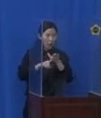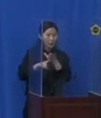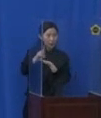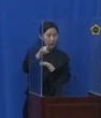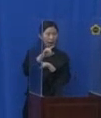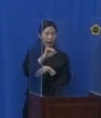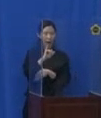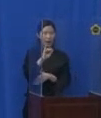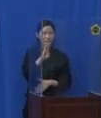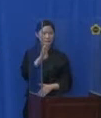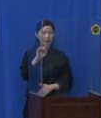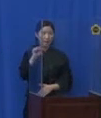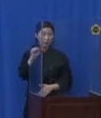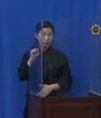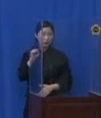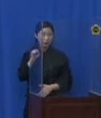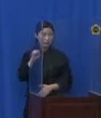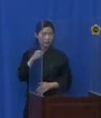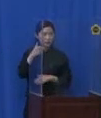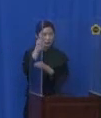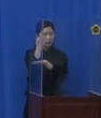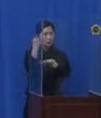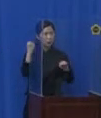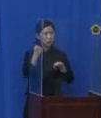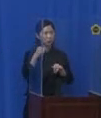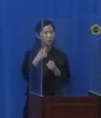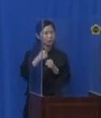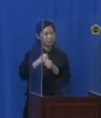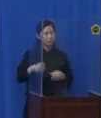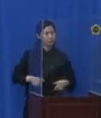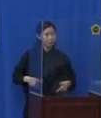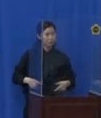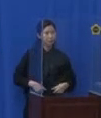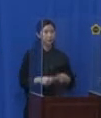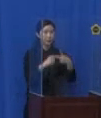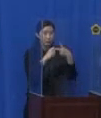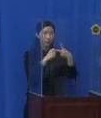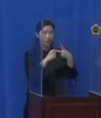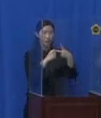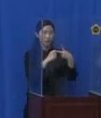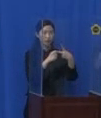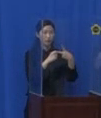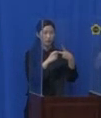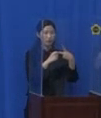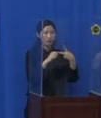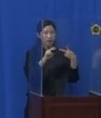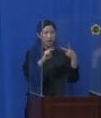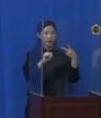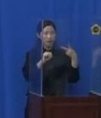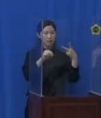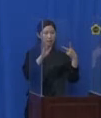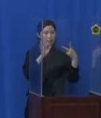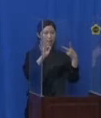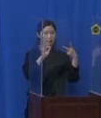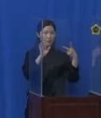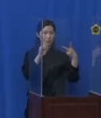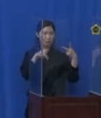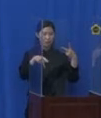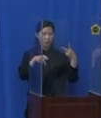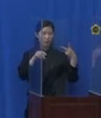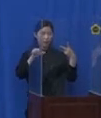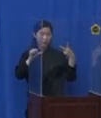IBS, NFPA 방화제 기준을 적용해야 하며, 둘째, IBS, NFPA 기준으로 화염,